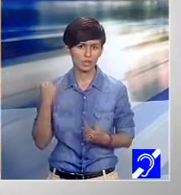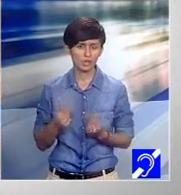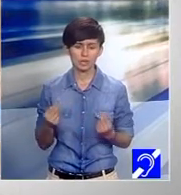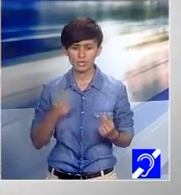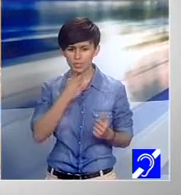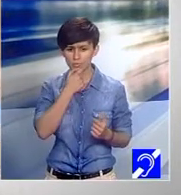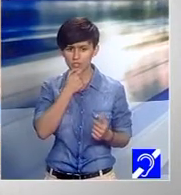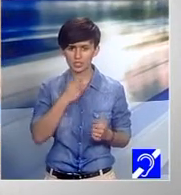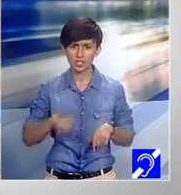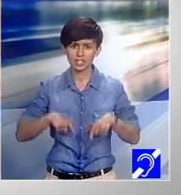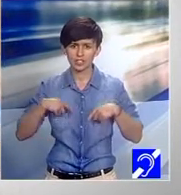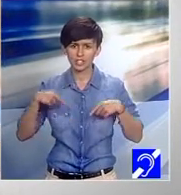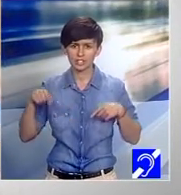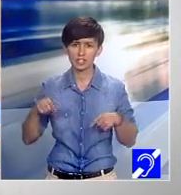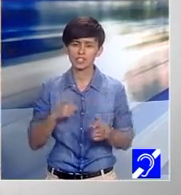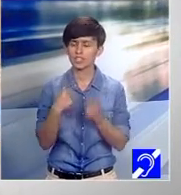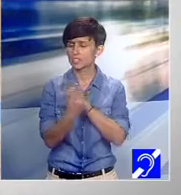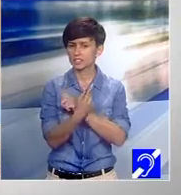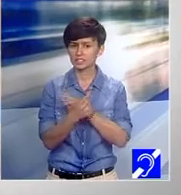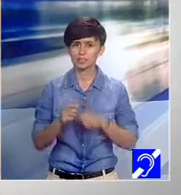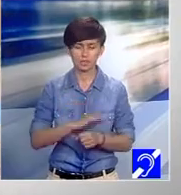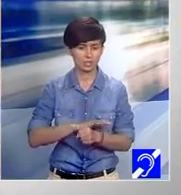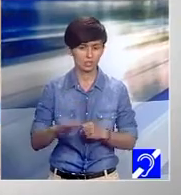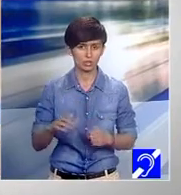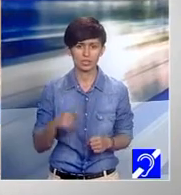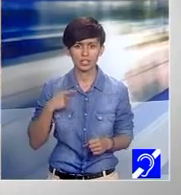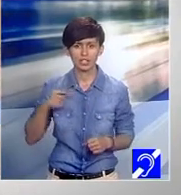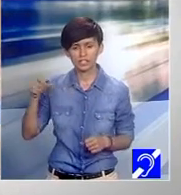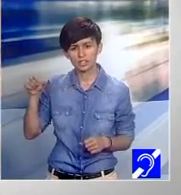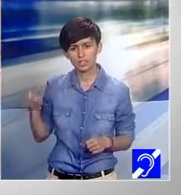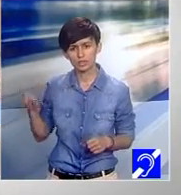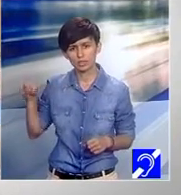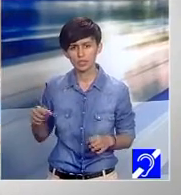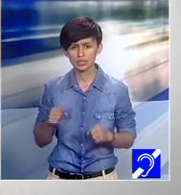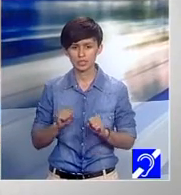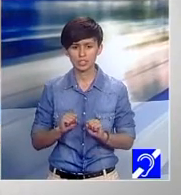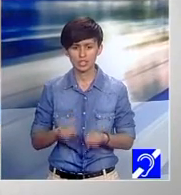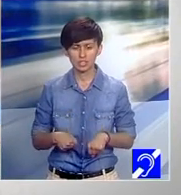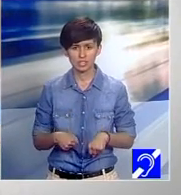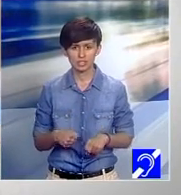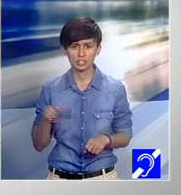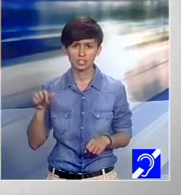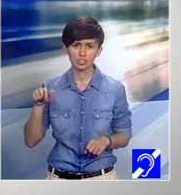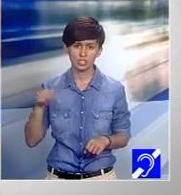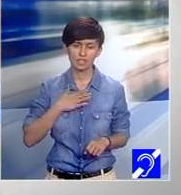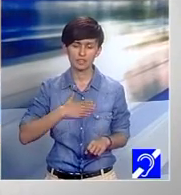debutul bolii. E un om sincer, un copil sincer și vrea să povestească lumii